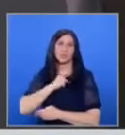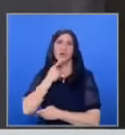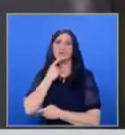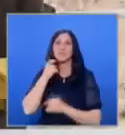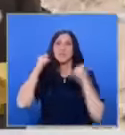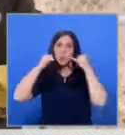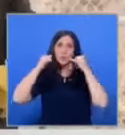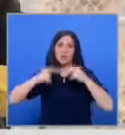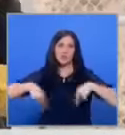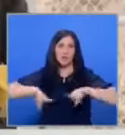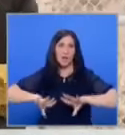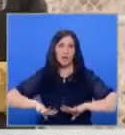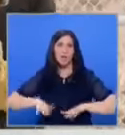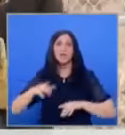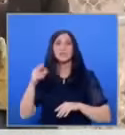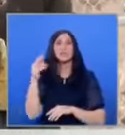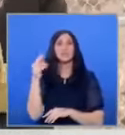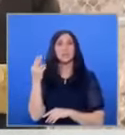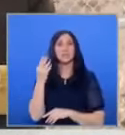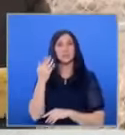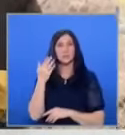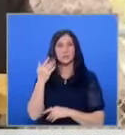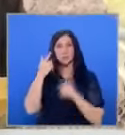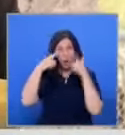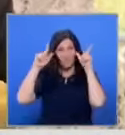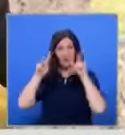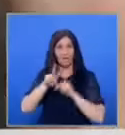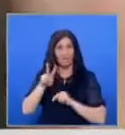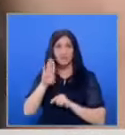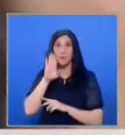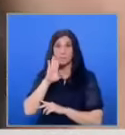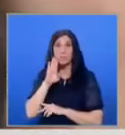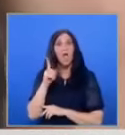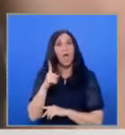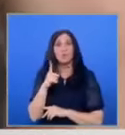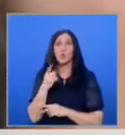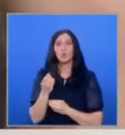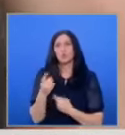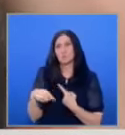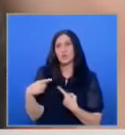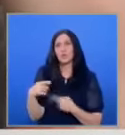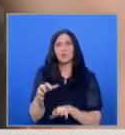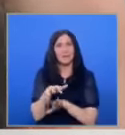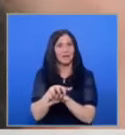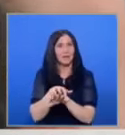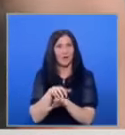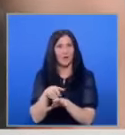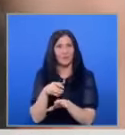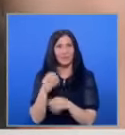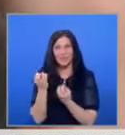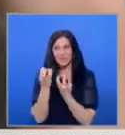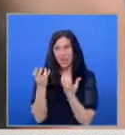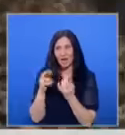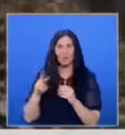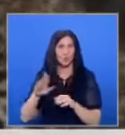в Словакия. И двете леопардчета са мъжки. Едното е с традиционната за този вид котки шарка, а другото е черно. Точно както изглеждат и